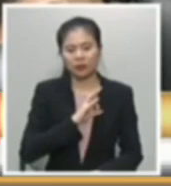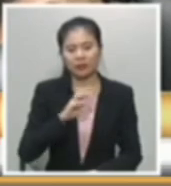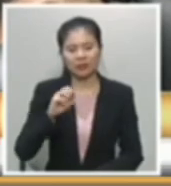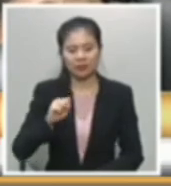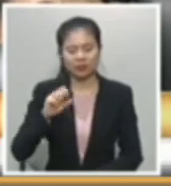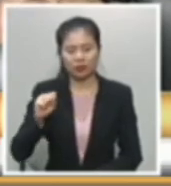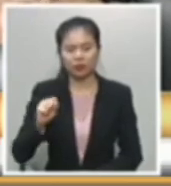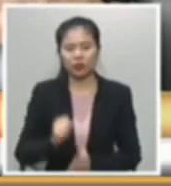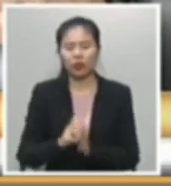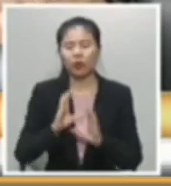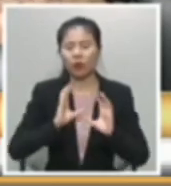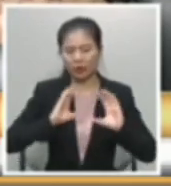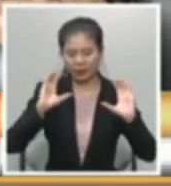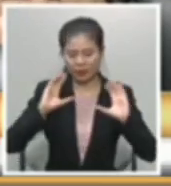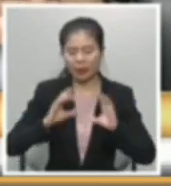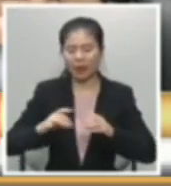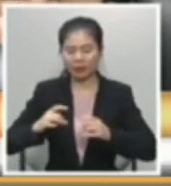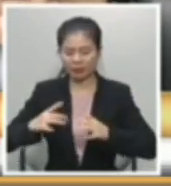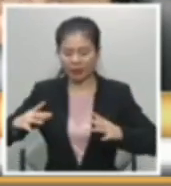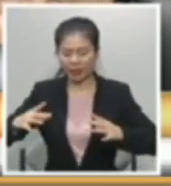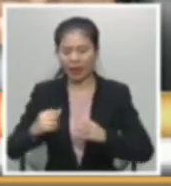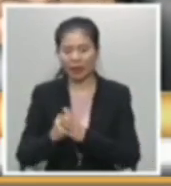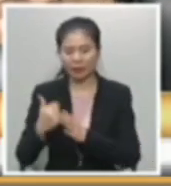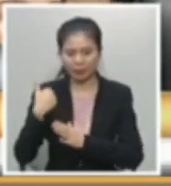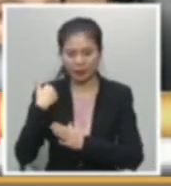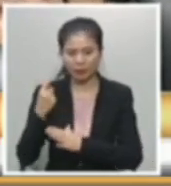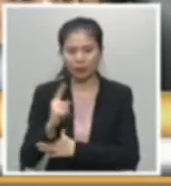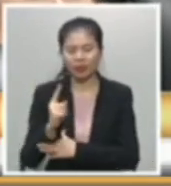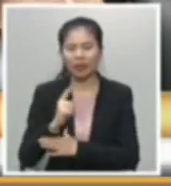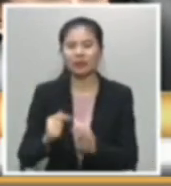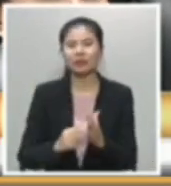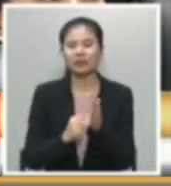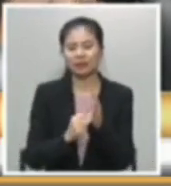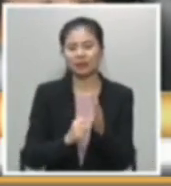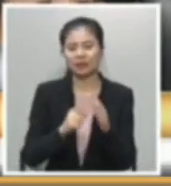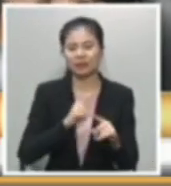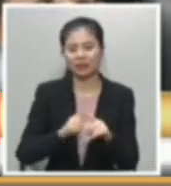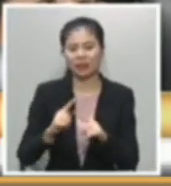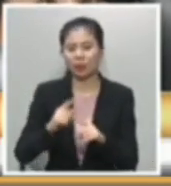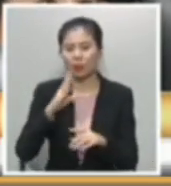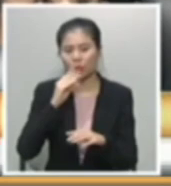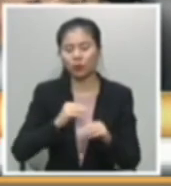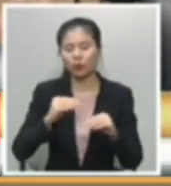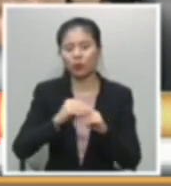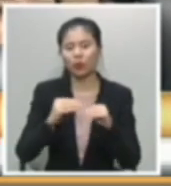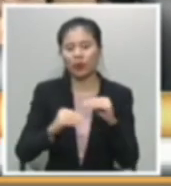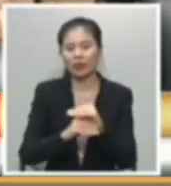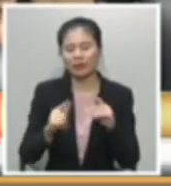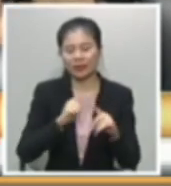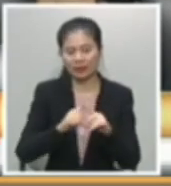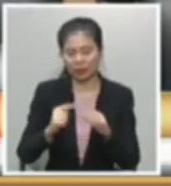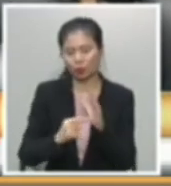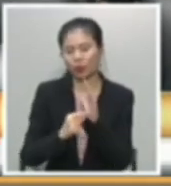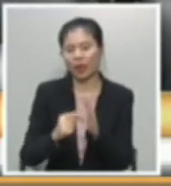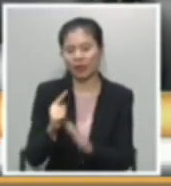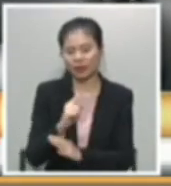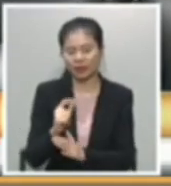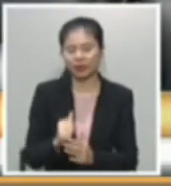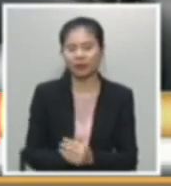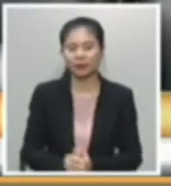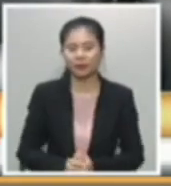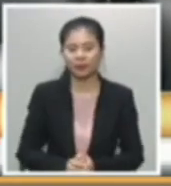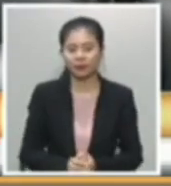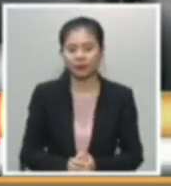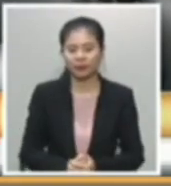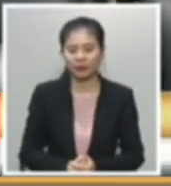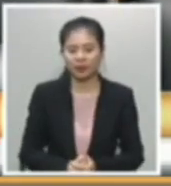บาลหรือว่าฝั่งฝ่ายค้านเองก็มีข้อเสนอแล้วก็มีพูดถึงโครงการต่างๆขอยกตัวอย่างท่านสมาชิก